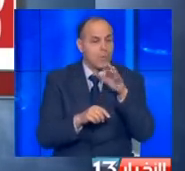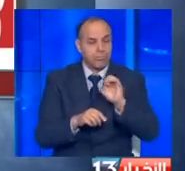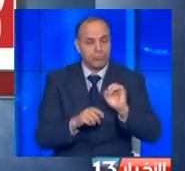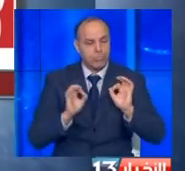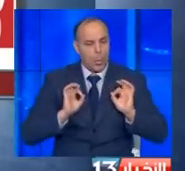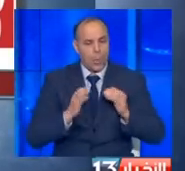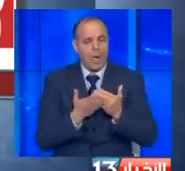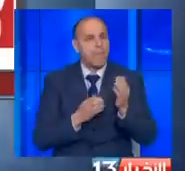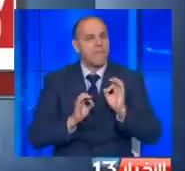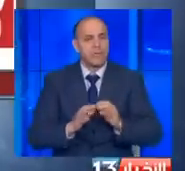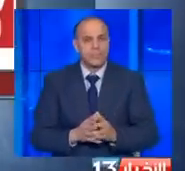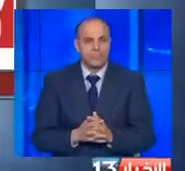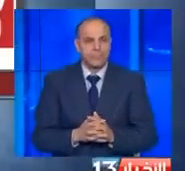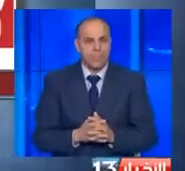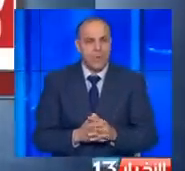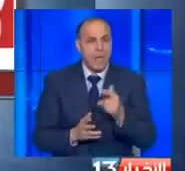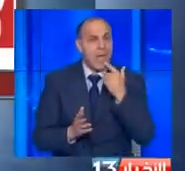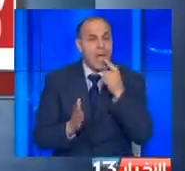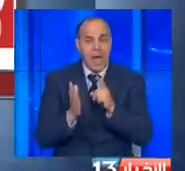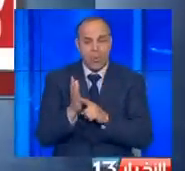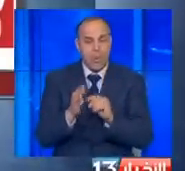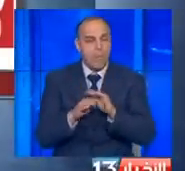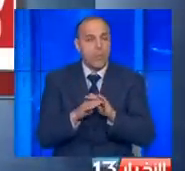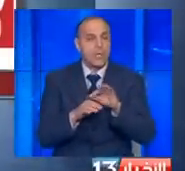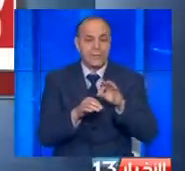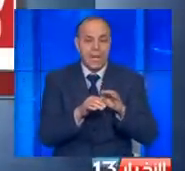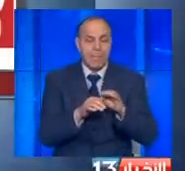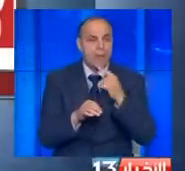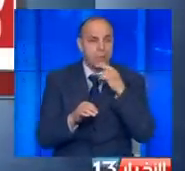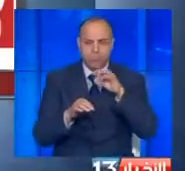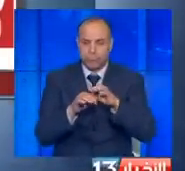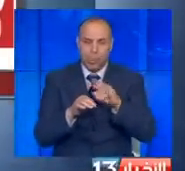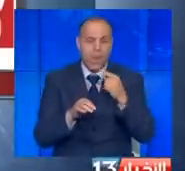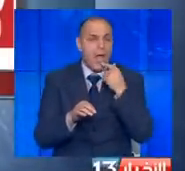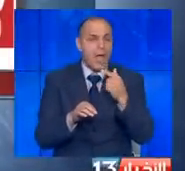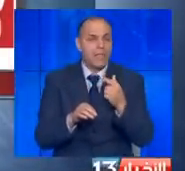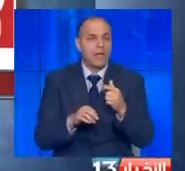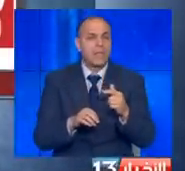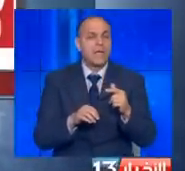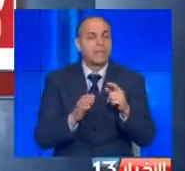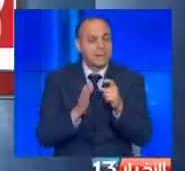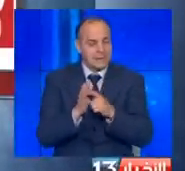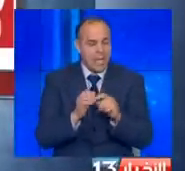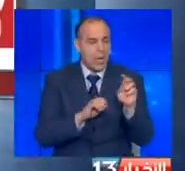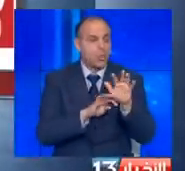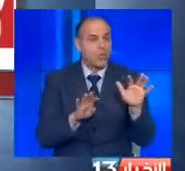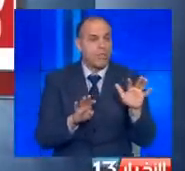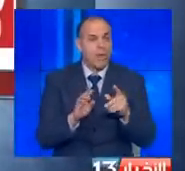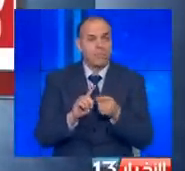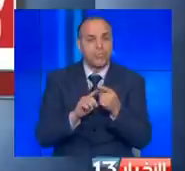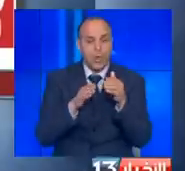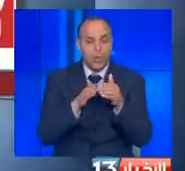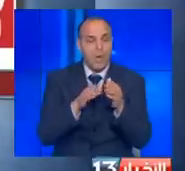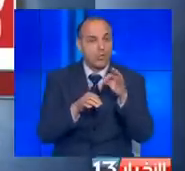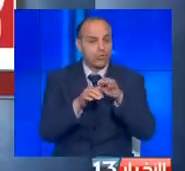المبنيه يذكر ان القانون المتعلق بالانتخابات والاستفتاء ونصف النقطه السادسه من الفصل التسعه والاربعين والخاصه بمطلب